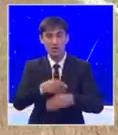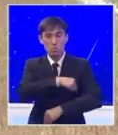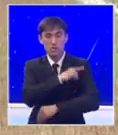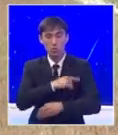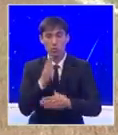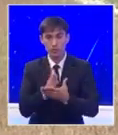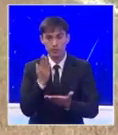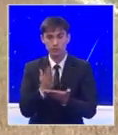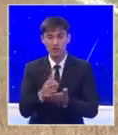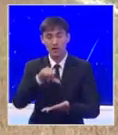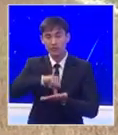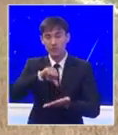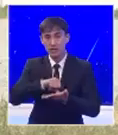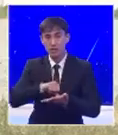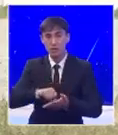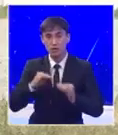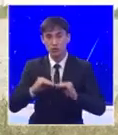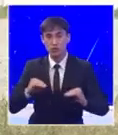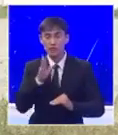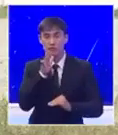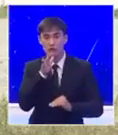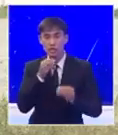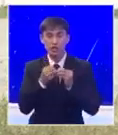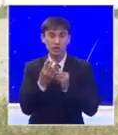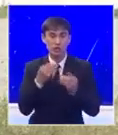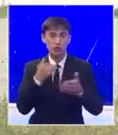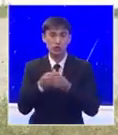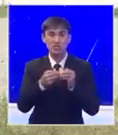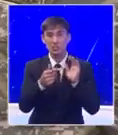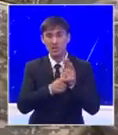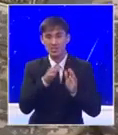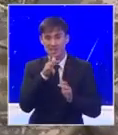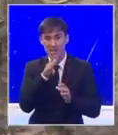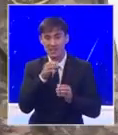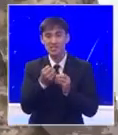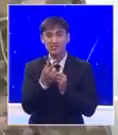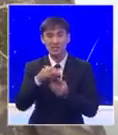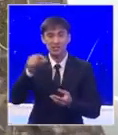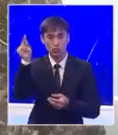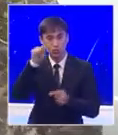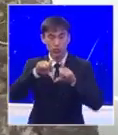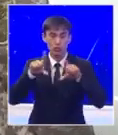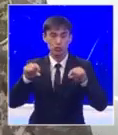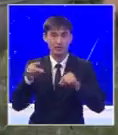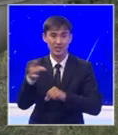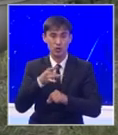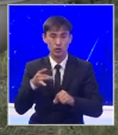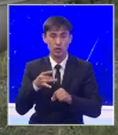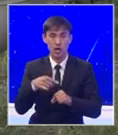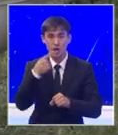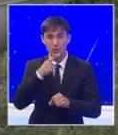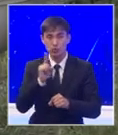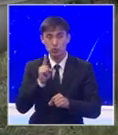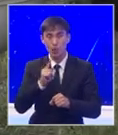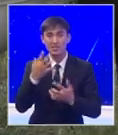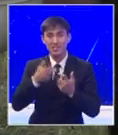В соревновании приняли участие ученики в возрасте от 14 до 17 лет из 12 учебных учреждений региона. Стоит